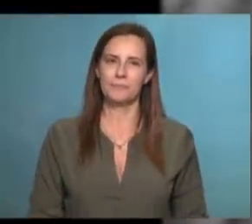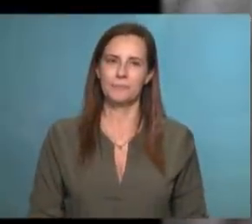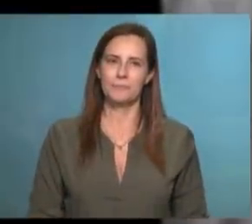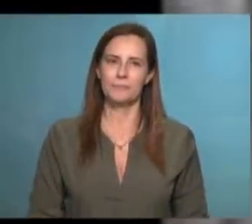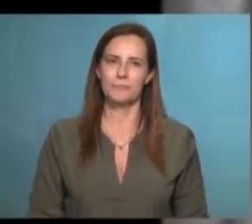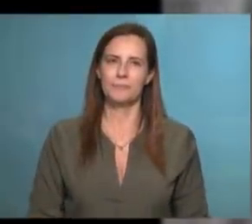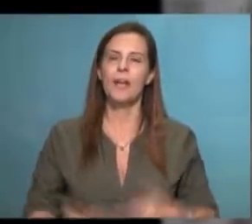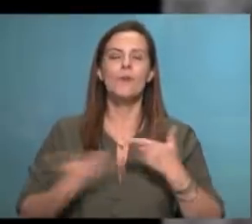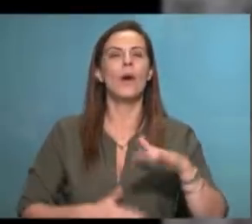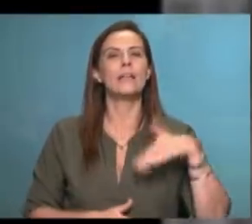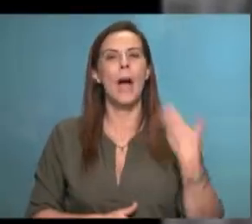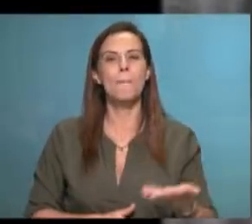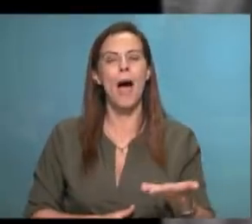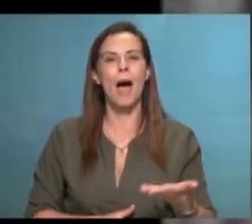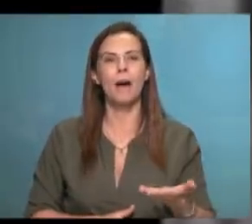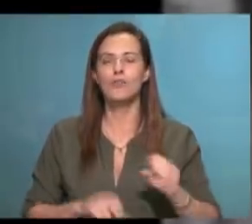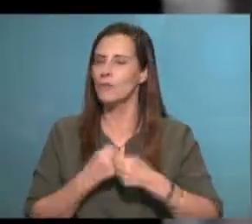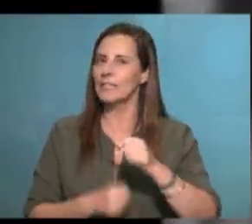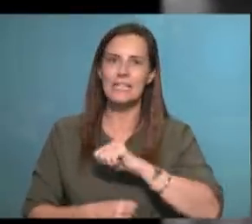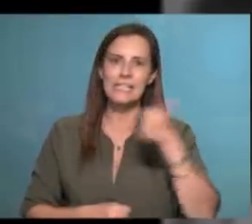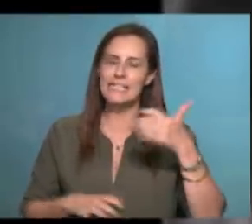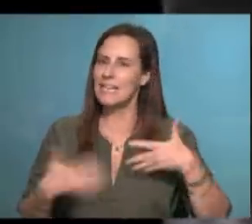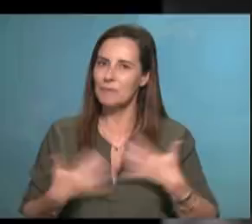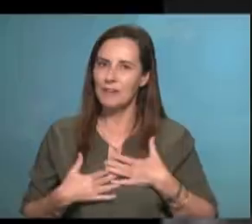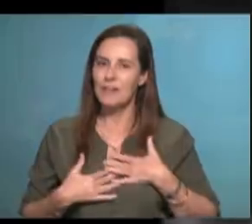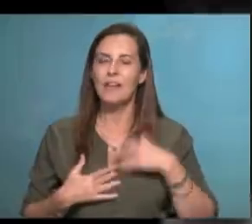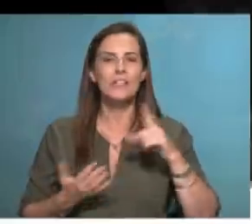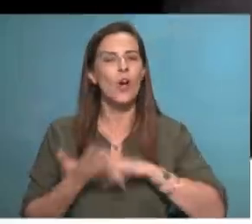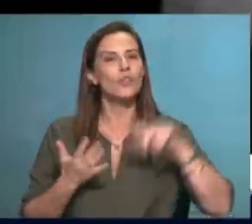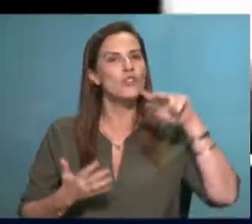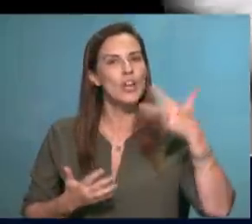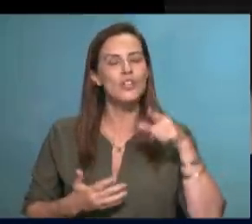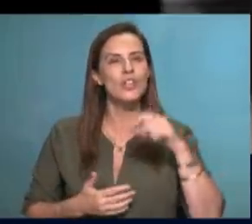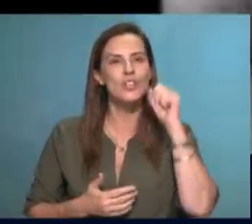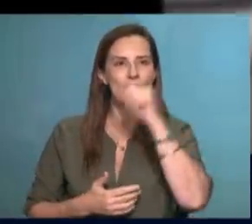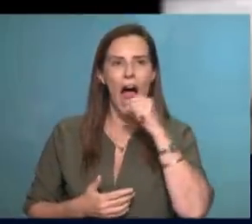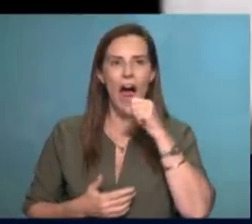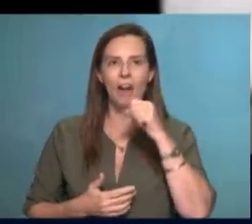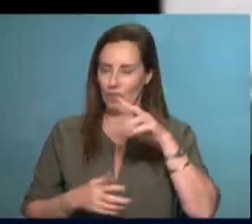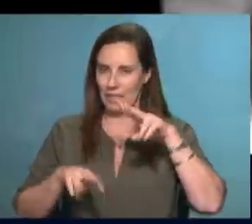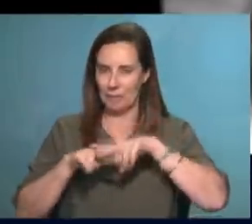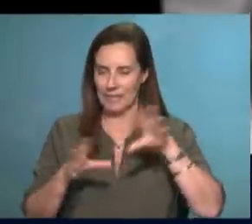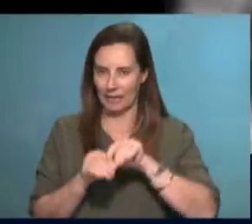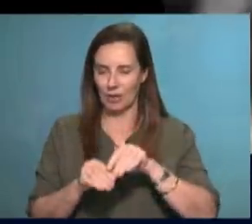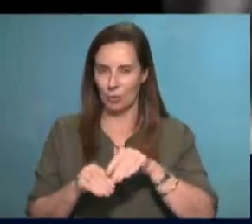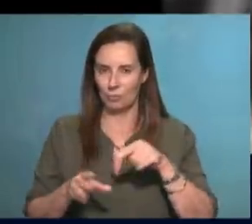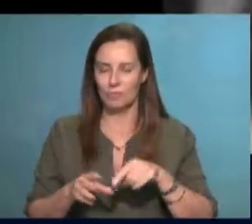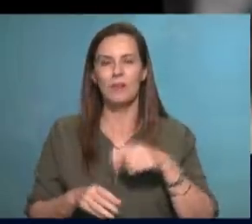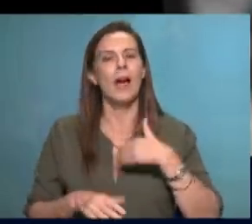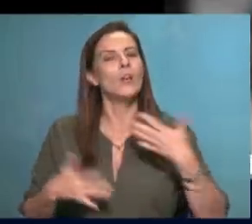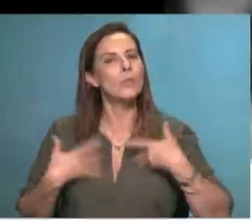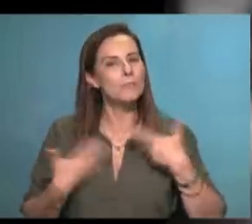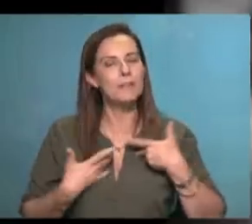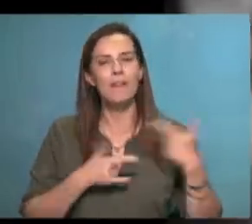והאורחת הבאה שוברת ציים לשמחתנו. זהו החודש השלישי שהיא שוהה במחיצתנו ברציפות. אנחנו שמחים